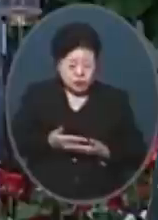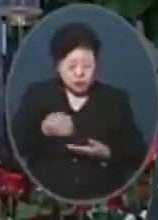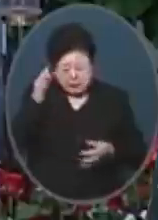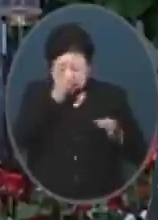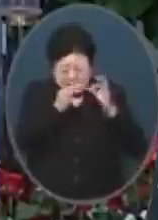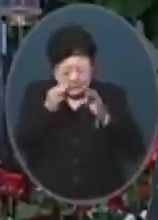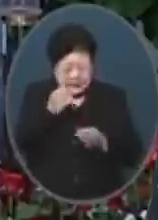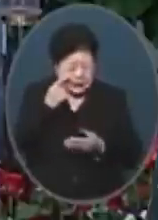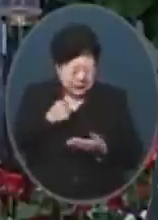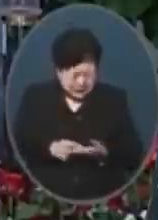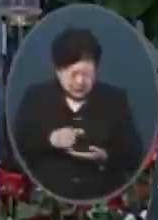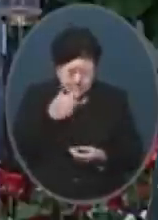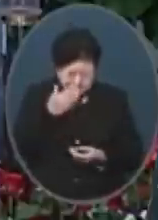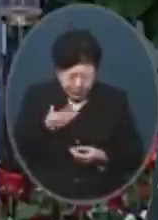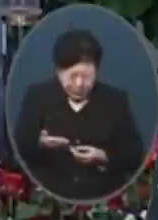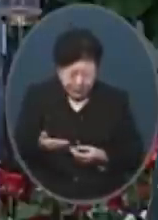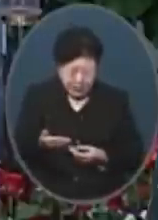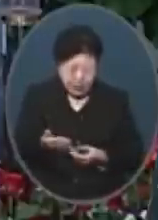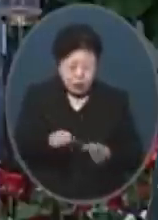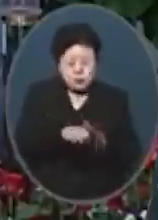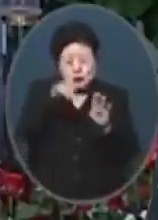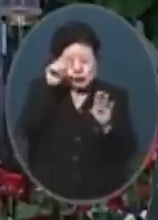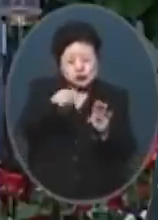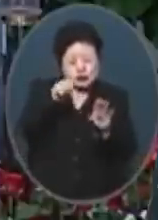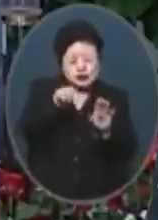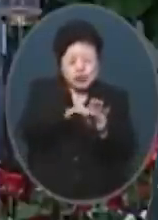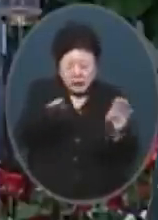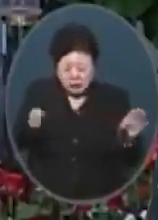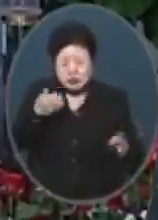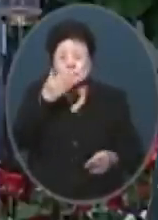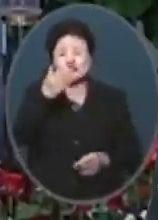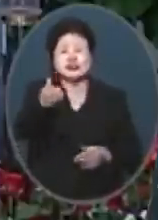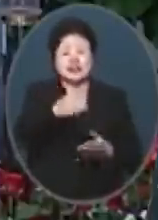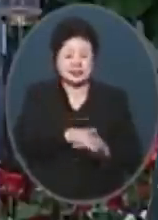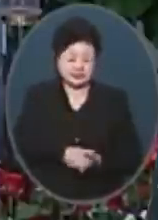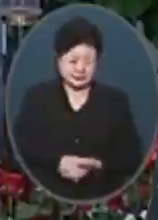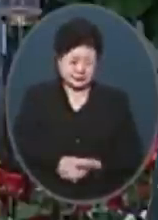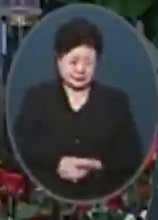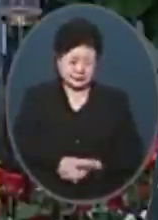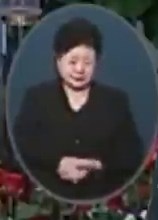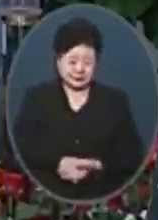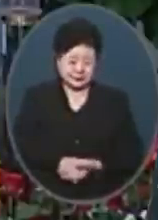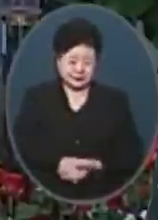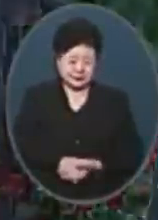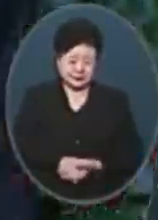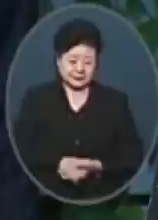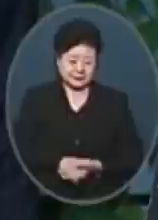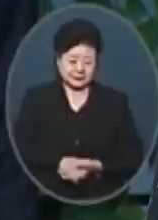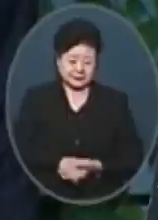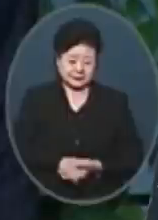찾으라 그러면 찾아낼 것이요 문을 두드리라 그러면 너희에게 열릴 것이라.